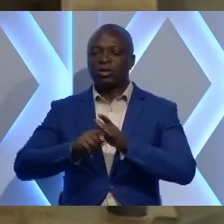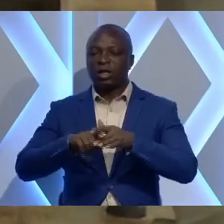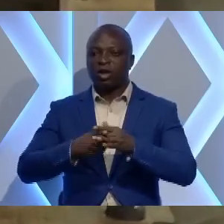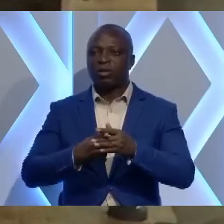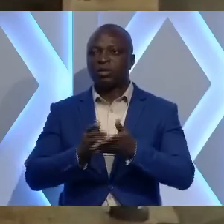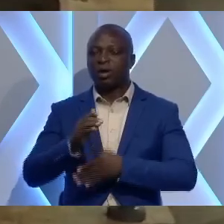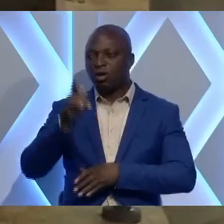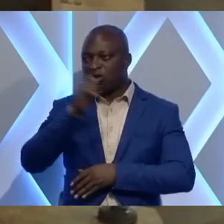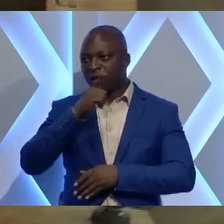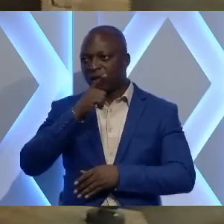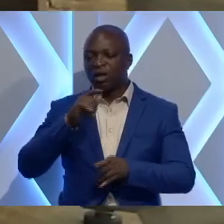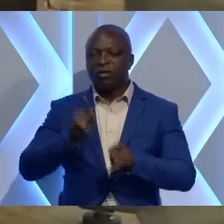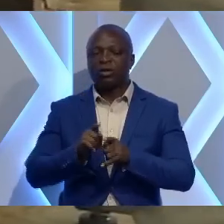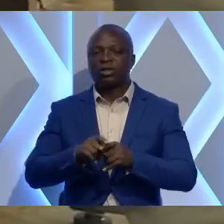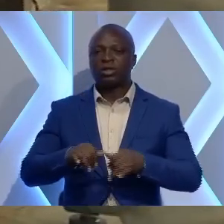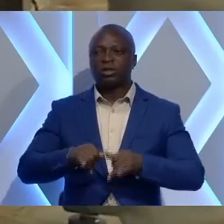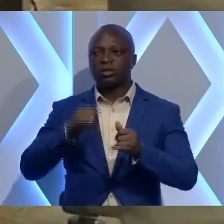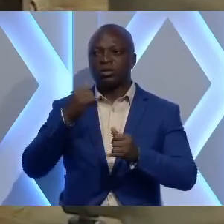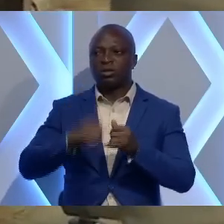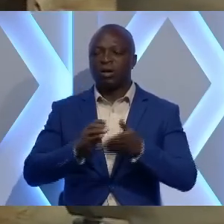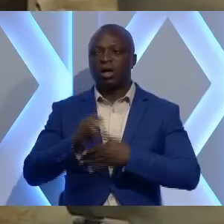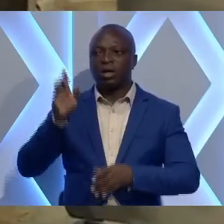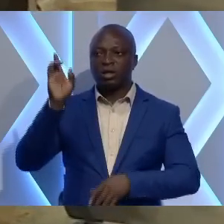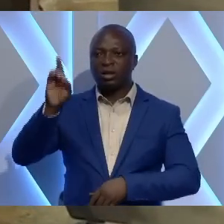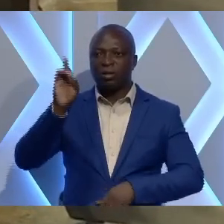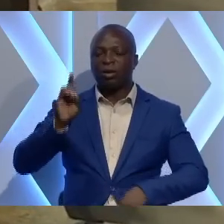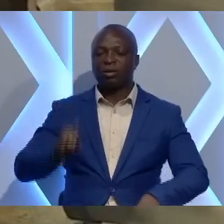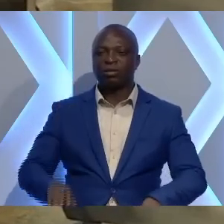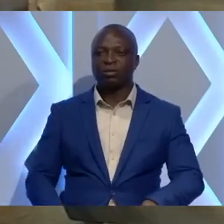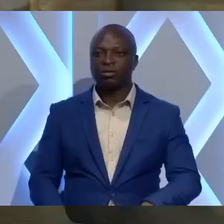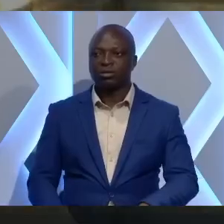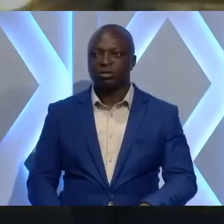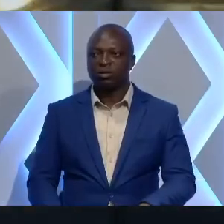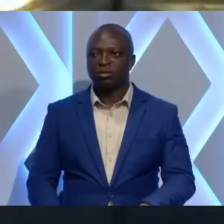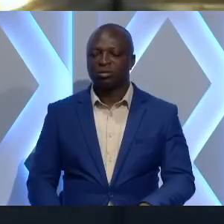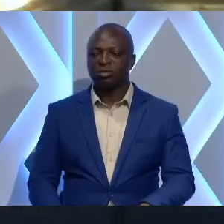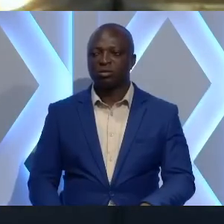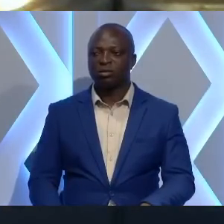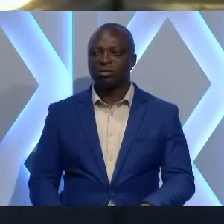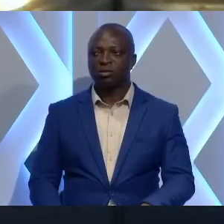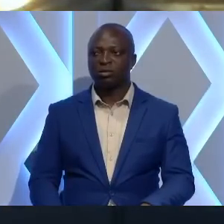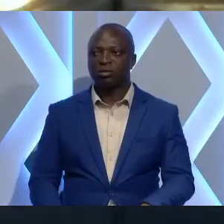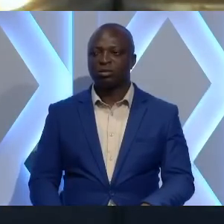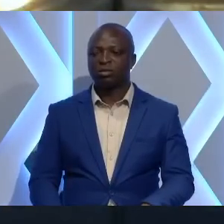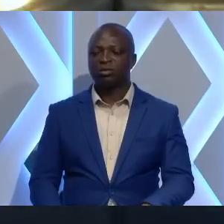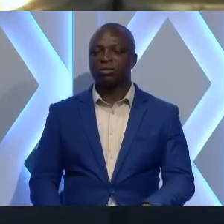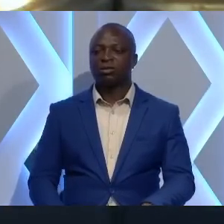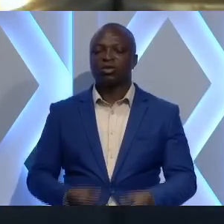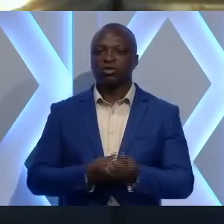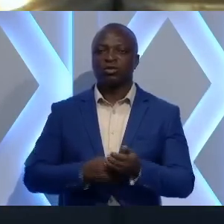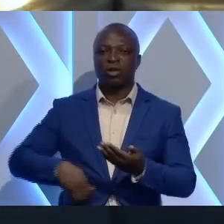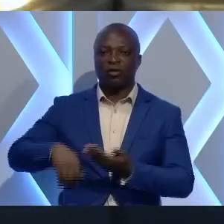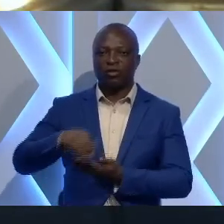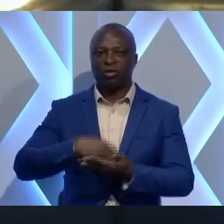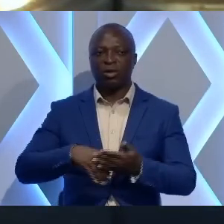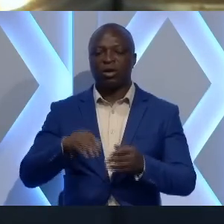par Lomé et qui va s'achever par Dapaon. Au registre environnement,